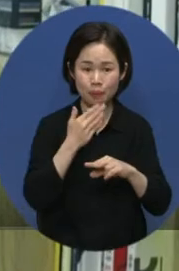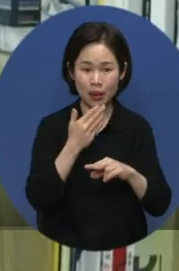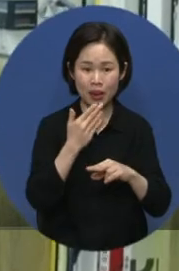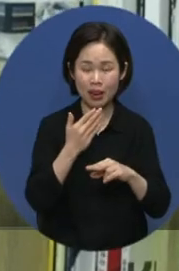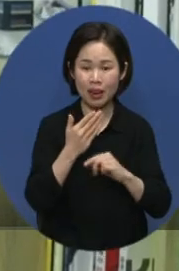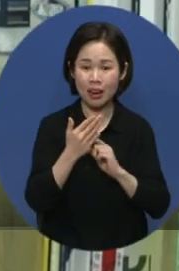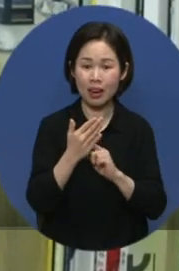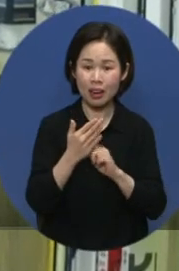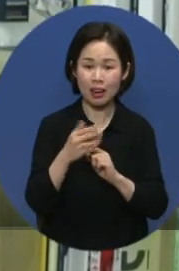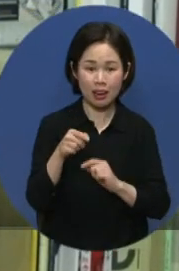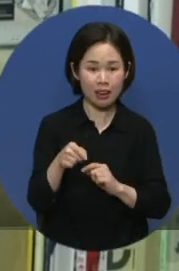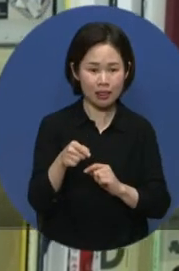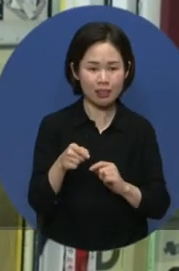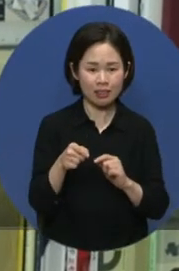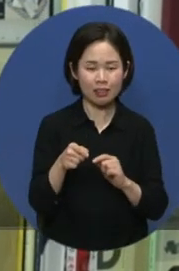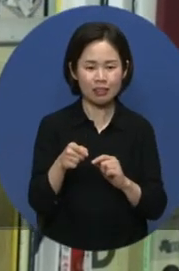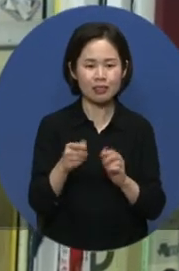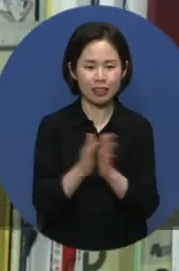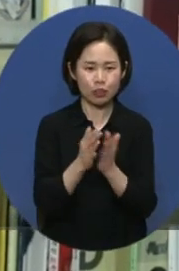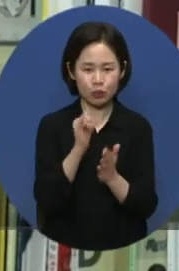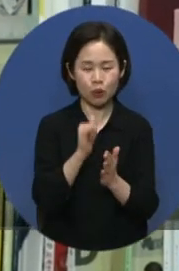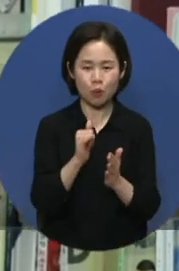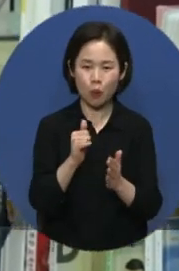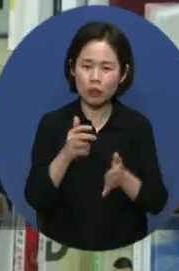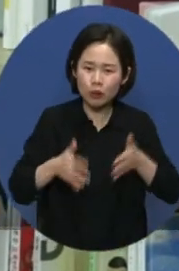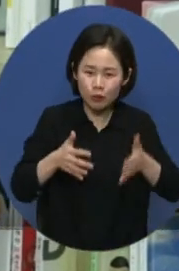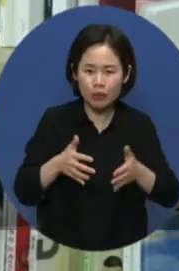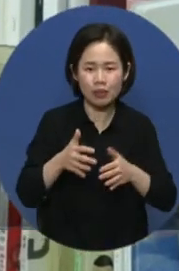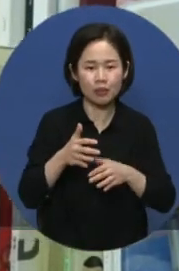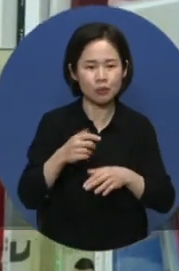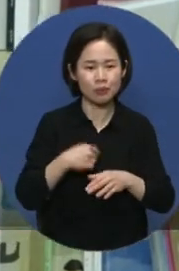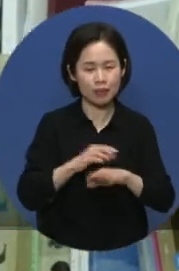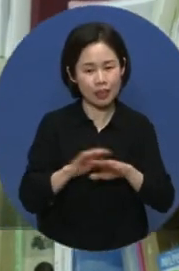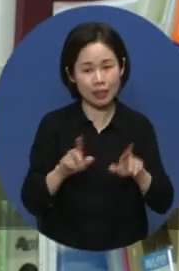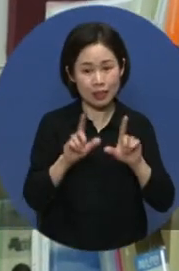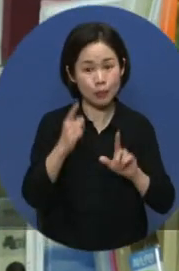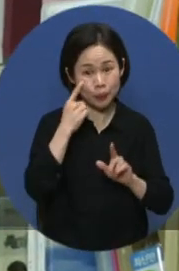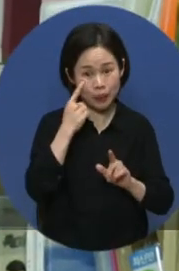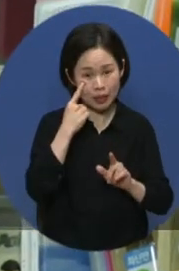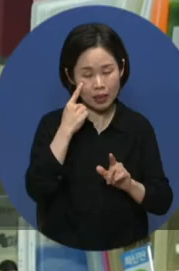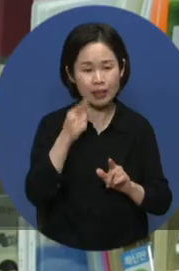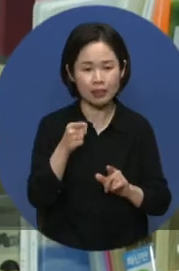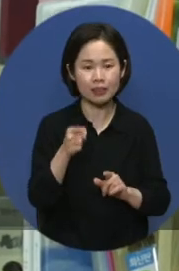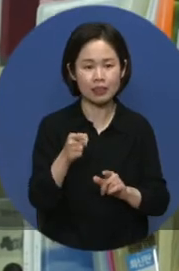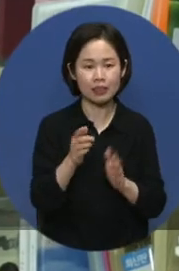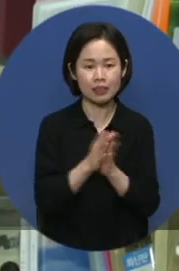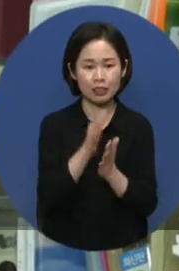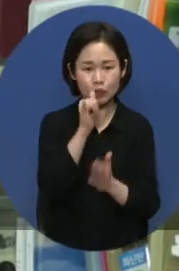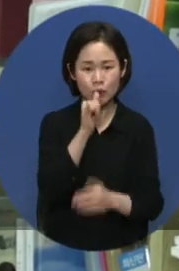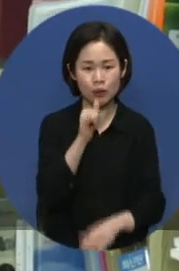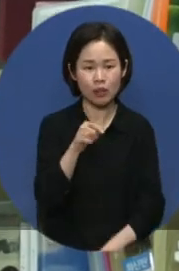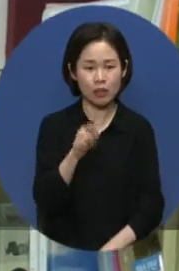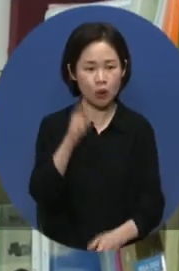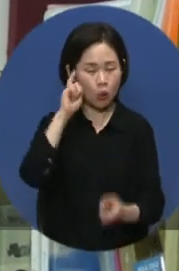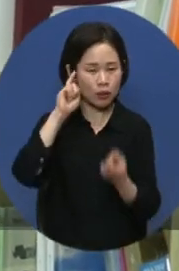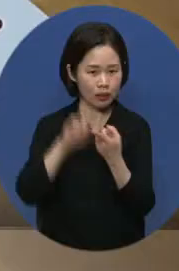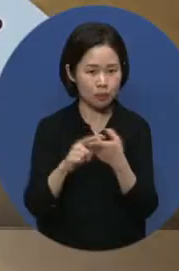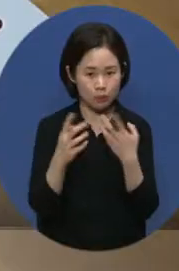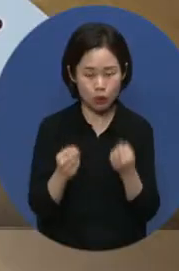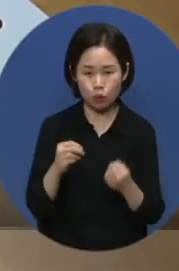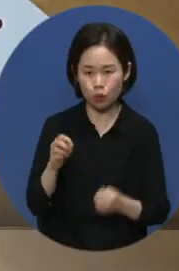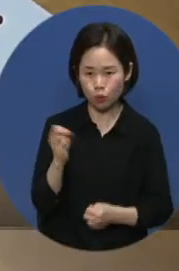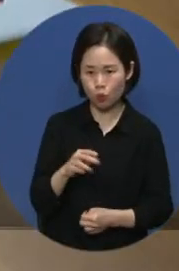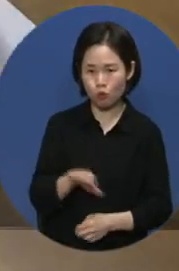혼자 살아보겠습니다라는 책인데, 이 책이 관심도 뜨거웠고 저희도 좀 각별하긴 한데, 그 이유가